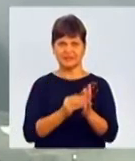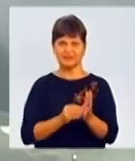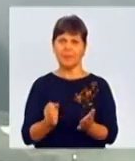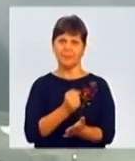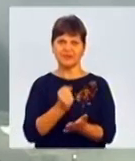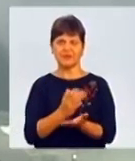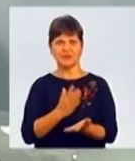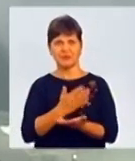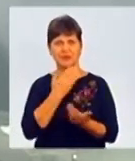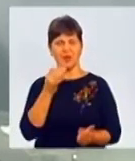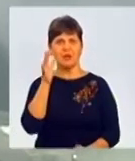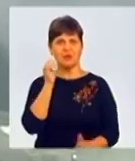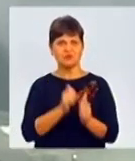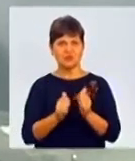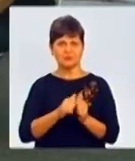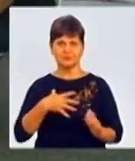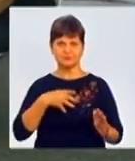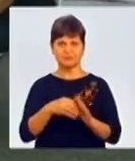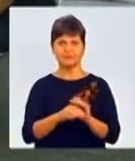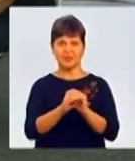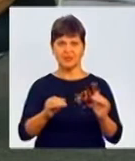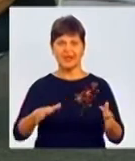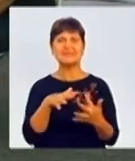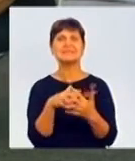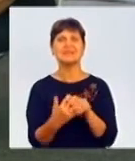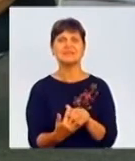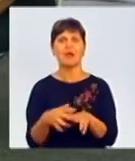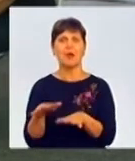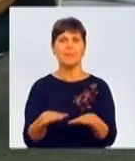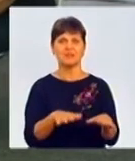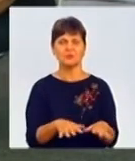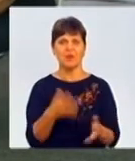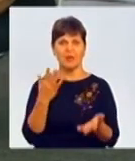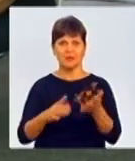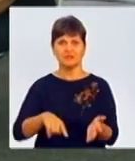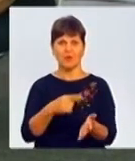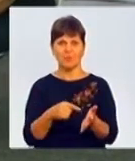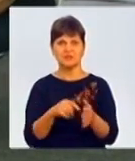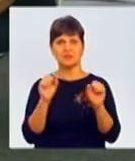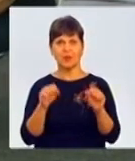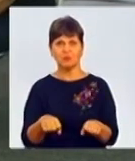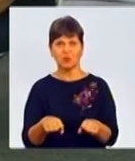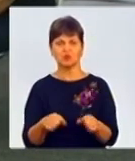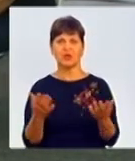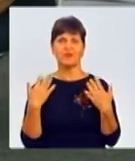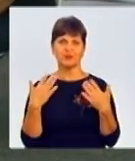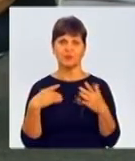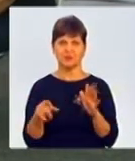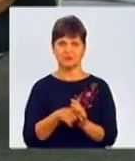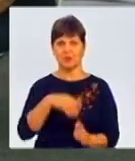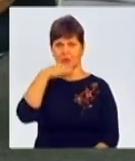що частіше гинуть діти в сільській місцевості? Тому що якщо в місті ще, можливо, йдуть на відпочинок з батьками,